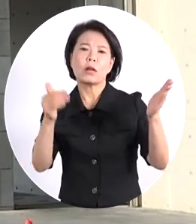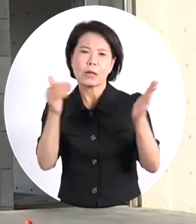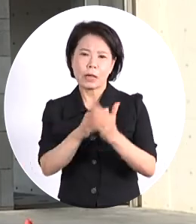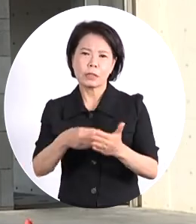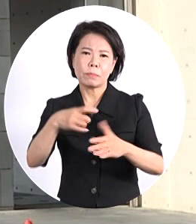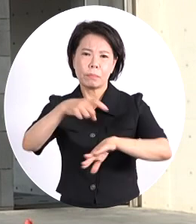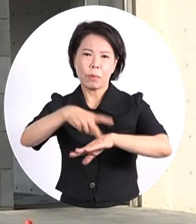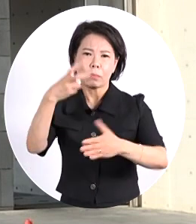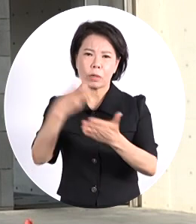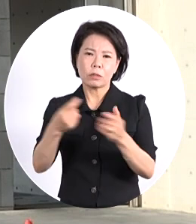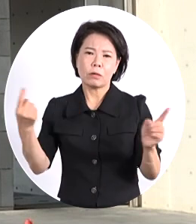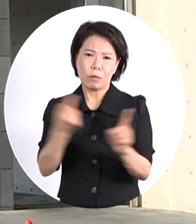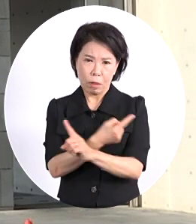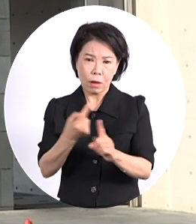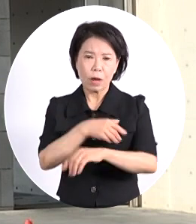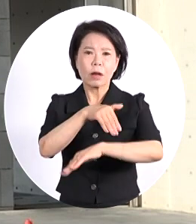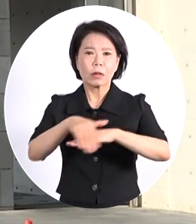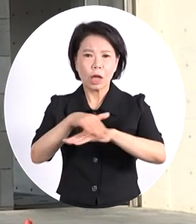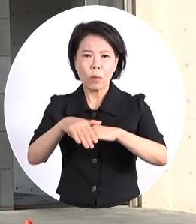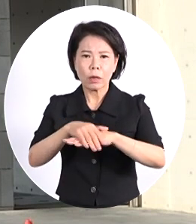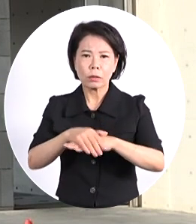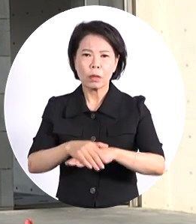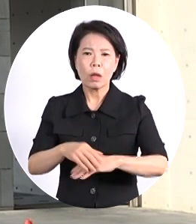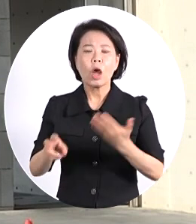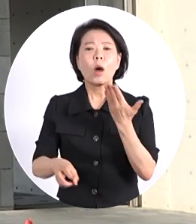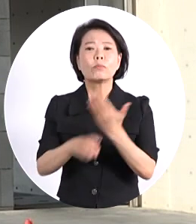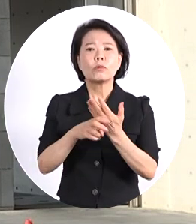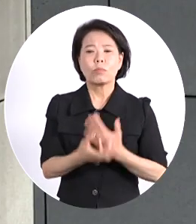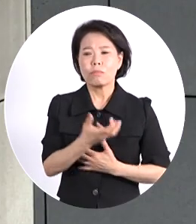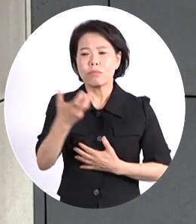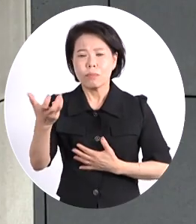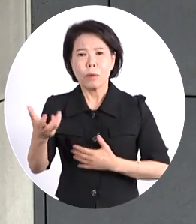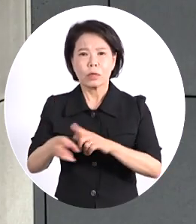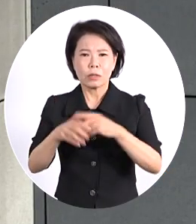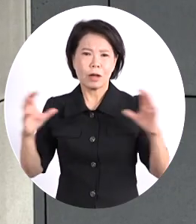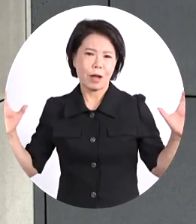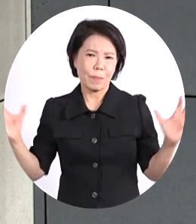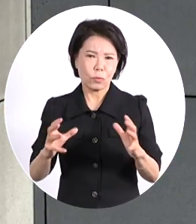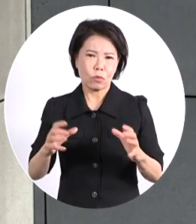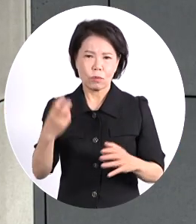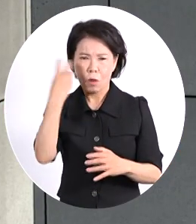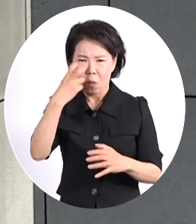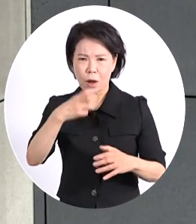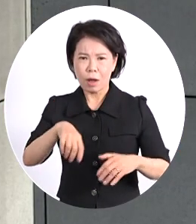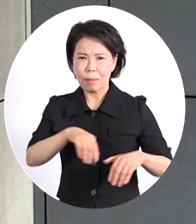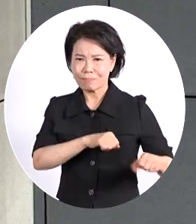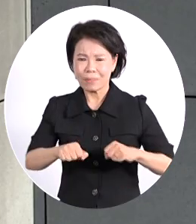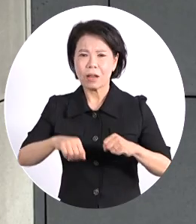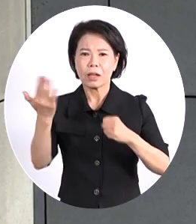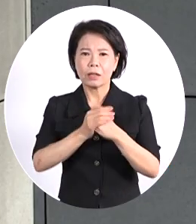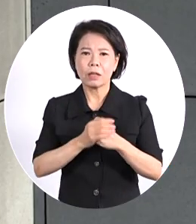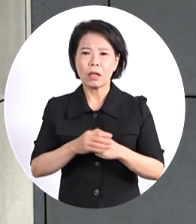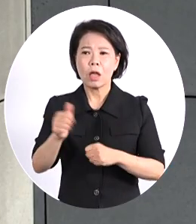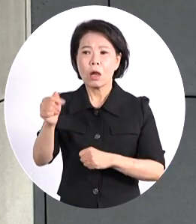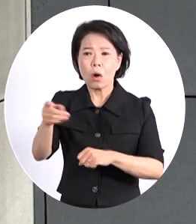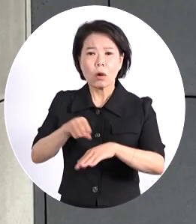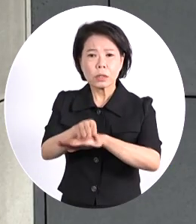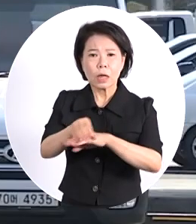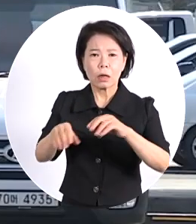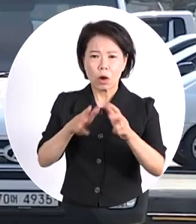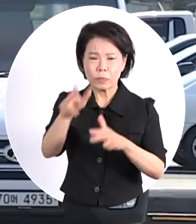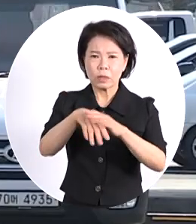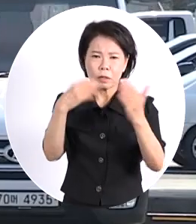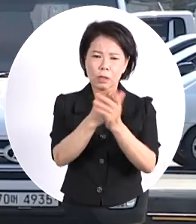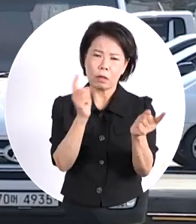개정할 계획입니다. 불법 유상 운송에 대한 합동 단속도 강화됩니다. 도내 렌터카 업체